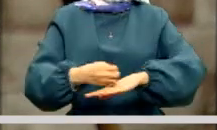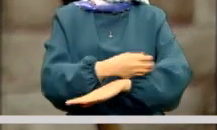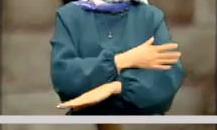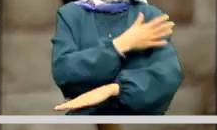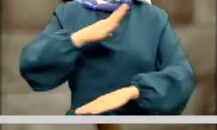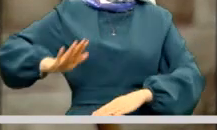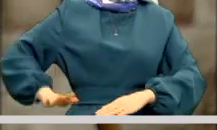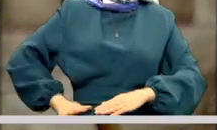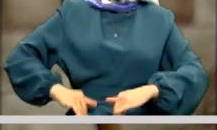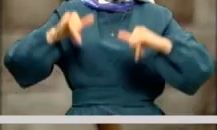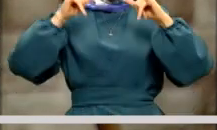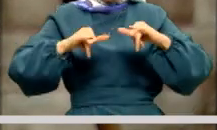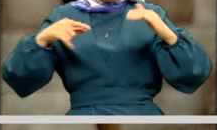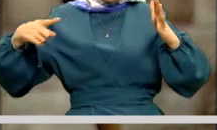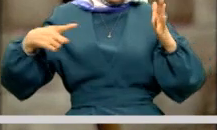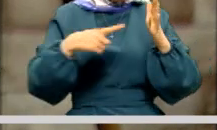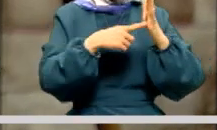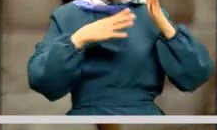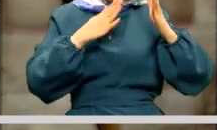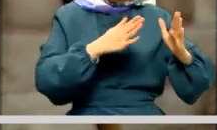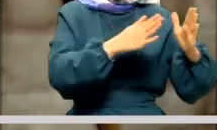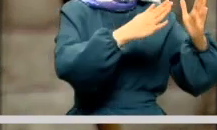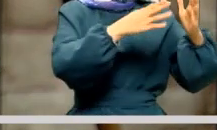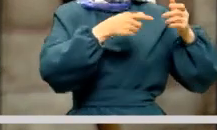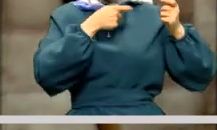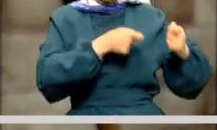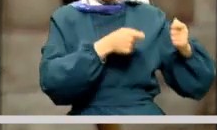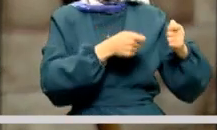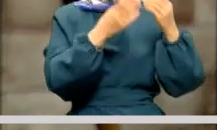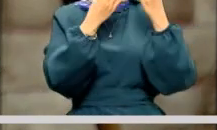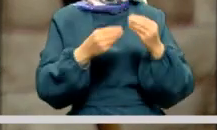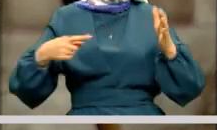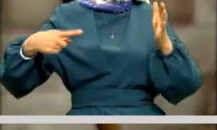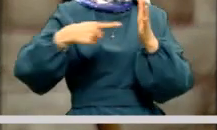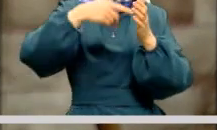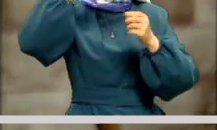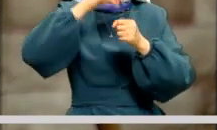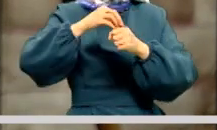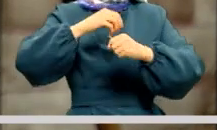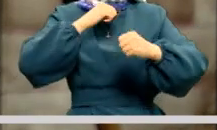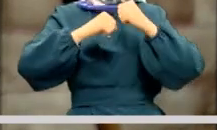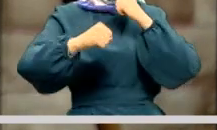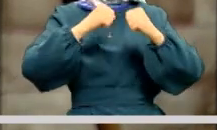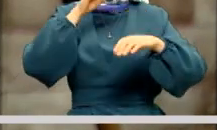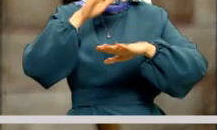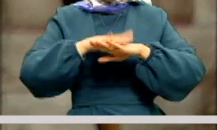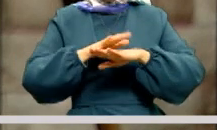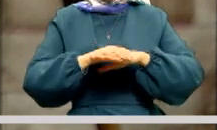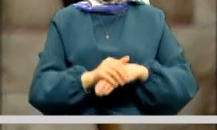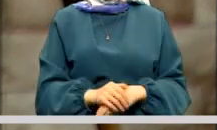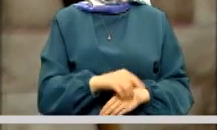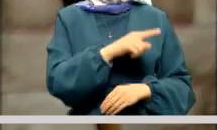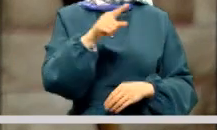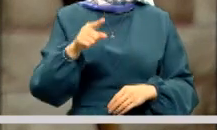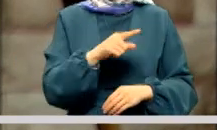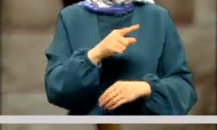aynı hedefe yönlendirmek aynı eğitimi vermek aynı amaç doğrultusunda yetişmesi için mücadele etmek ve onlarla